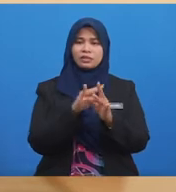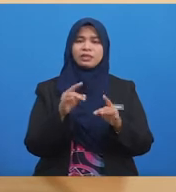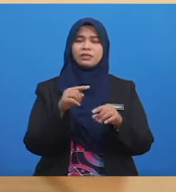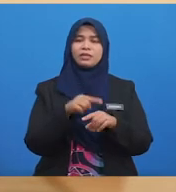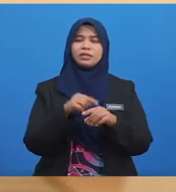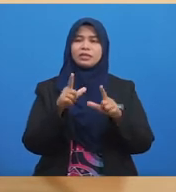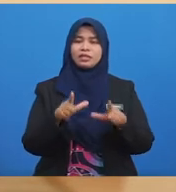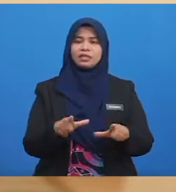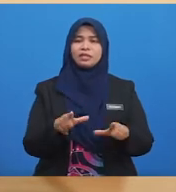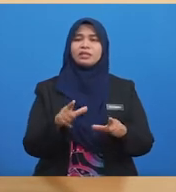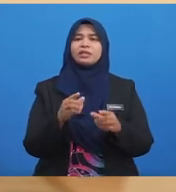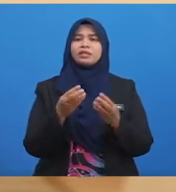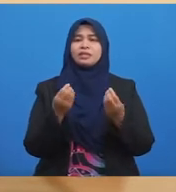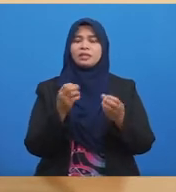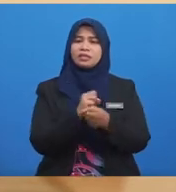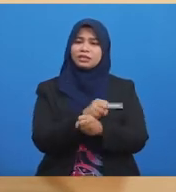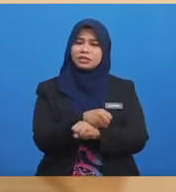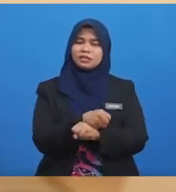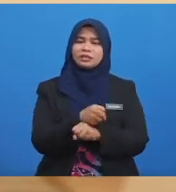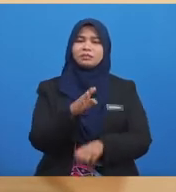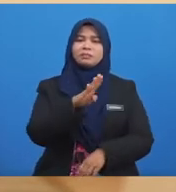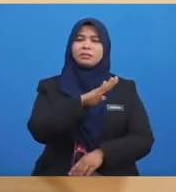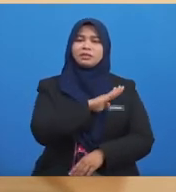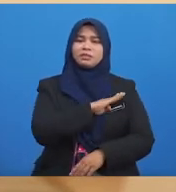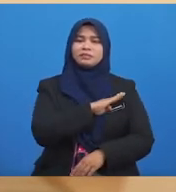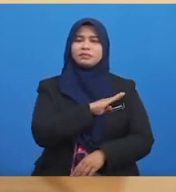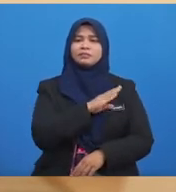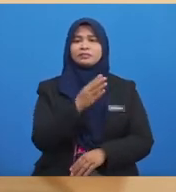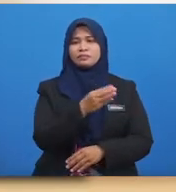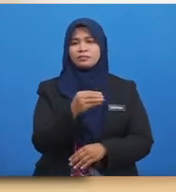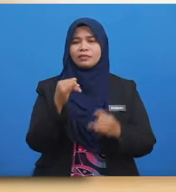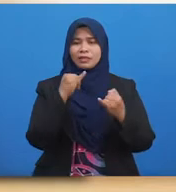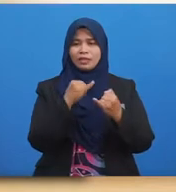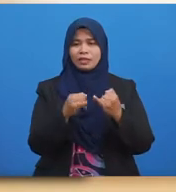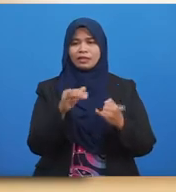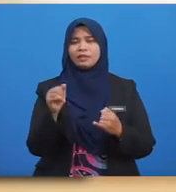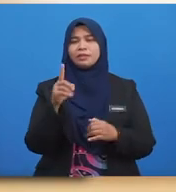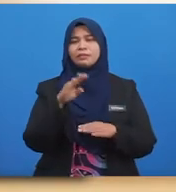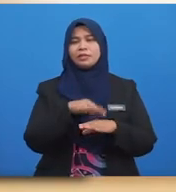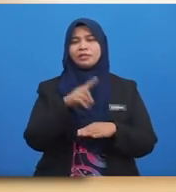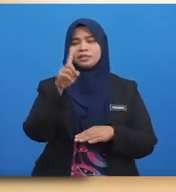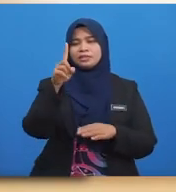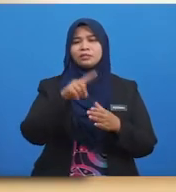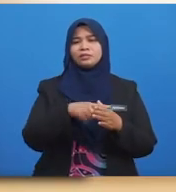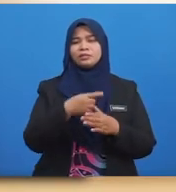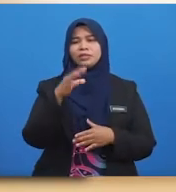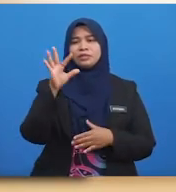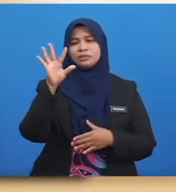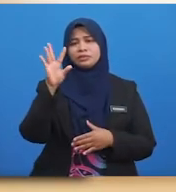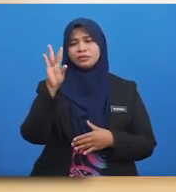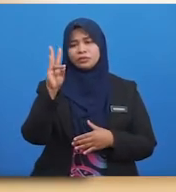penduduk sekiranya Sarawak diletakkan sebagai tanah jajahan British. Dan akhirnya,